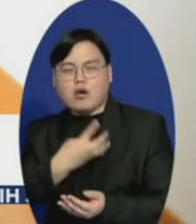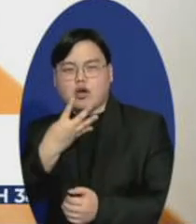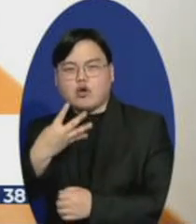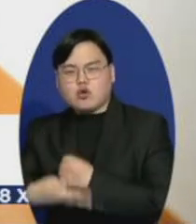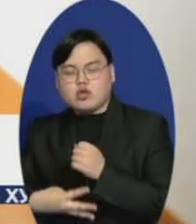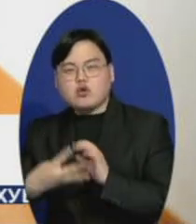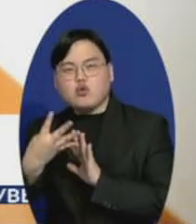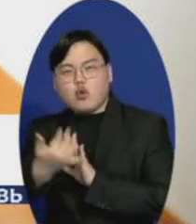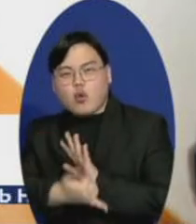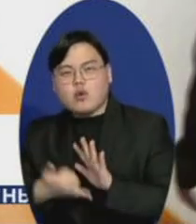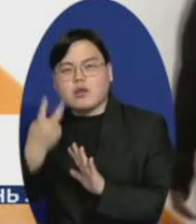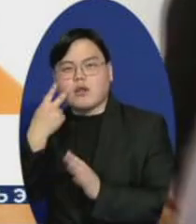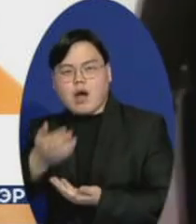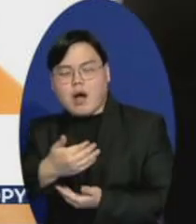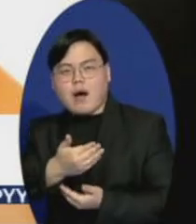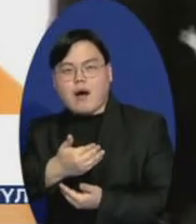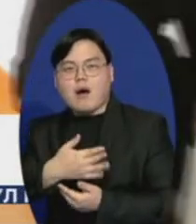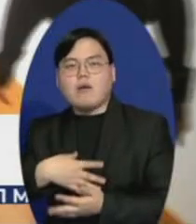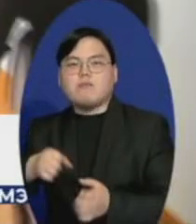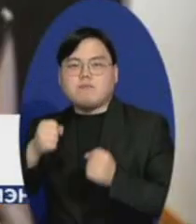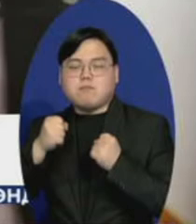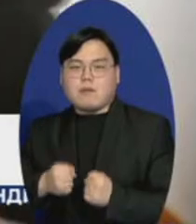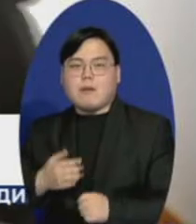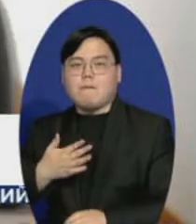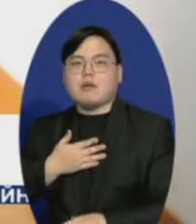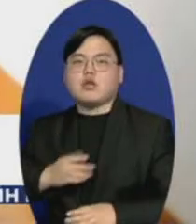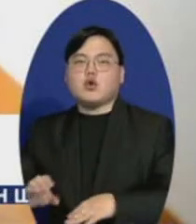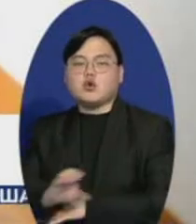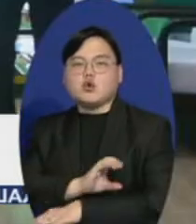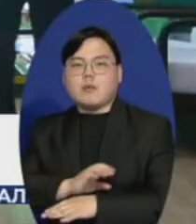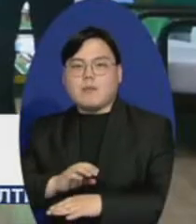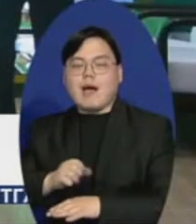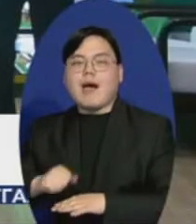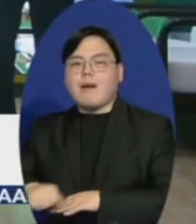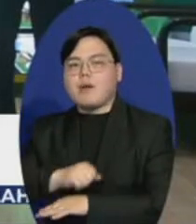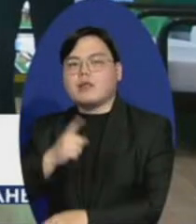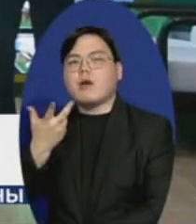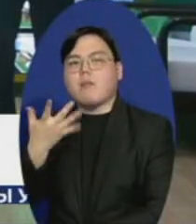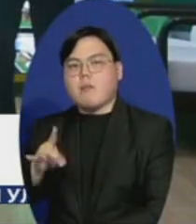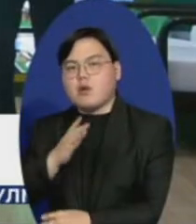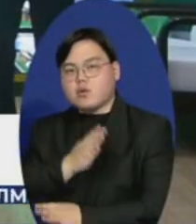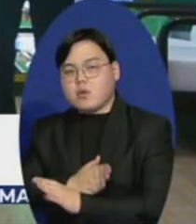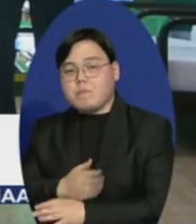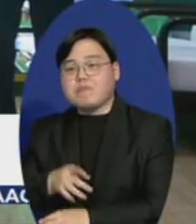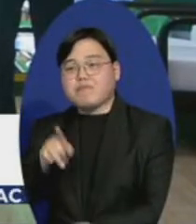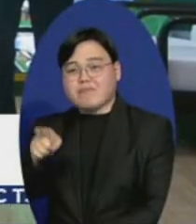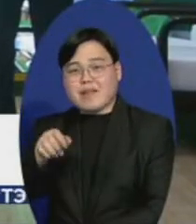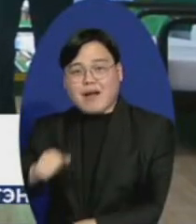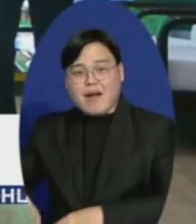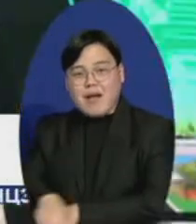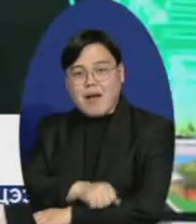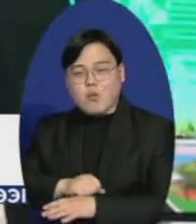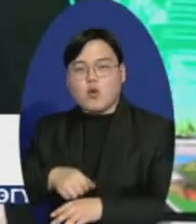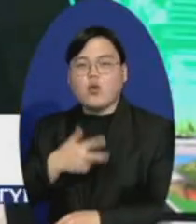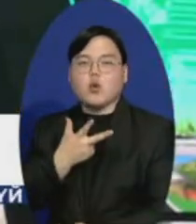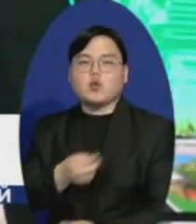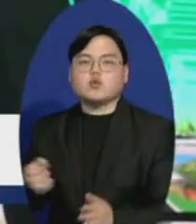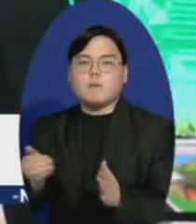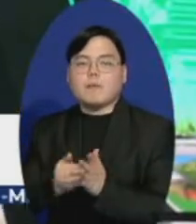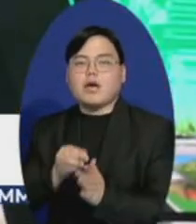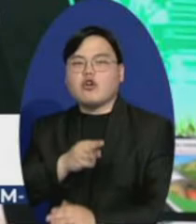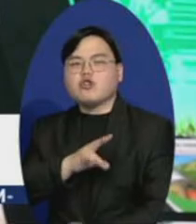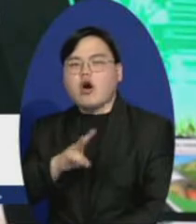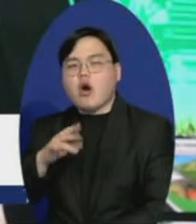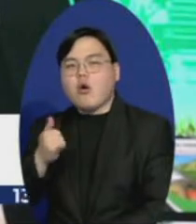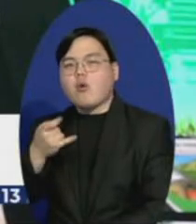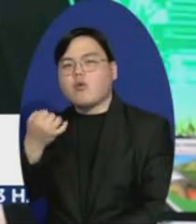зүйл дээр бид үг дэмжиж байна. Аймагтай тэргүүлсэн. Энэ жил тус аймаг 300 орчим мянган тонн ургац сураа авч